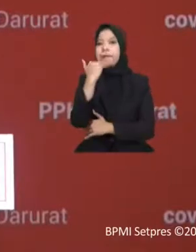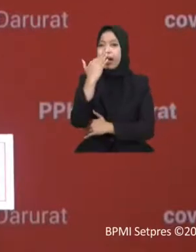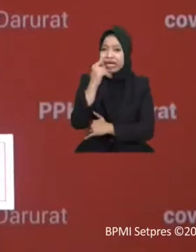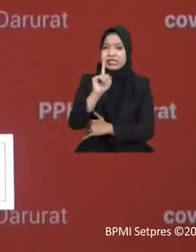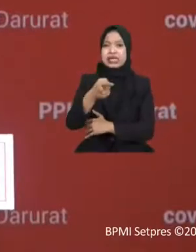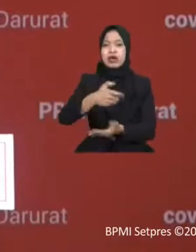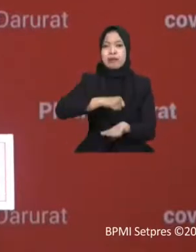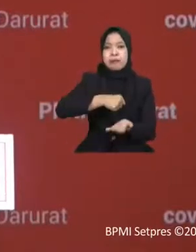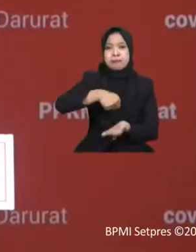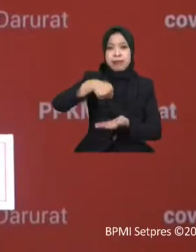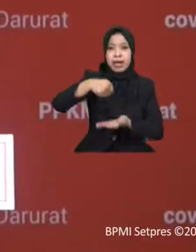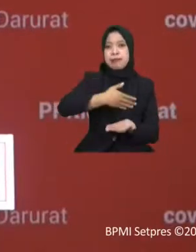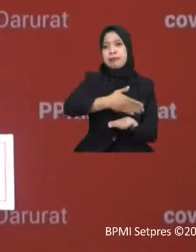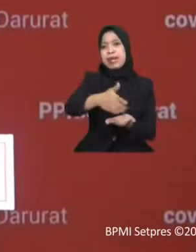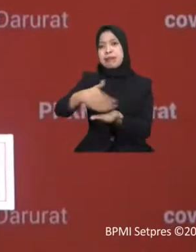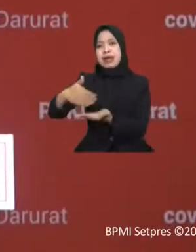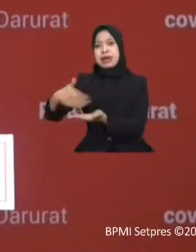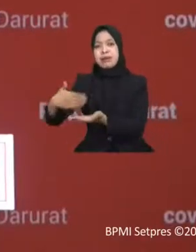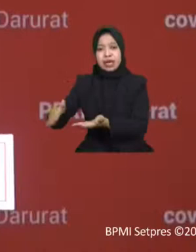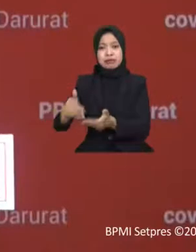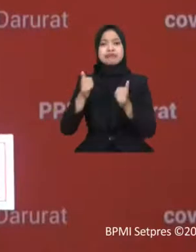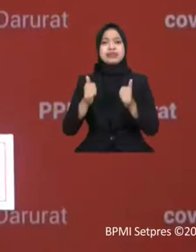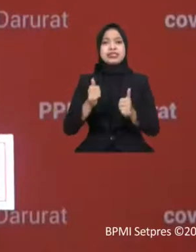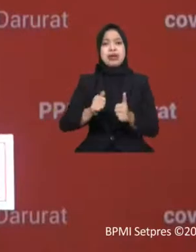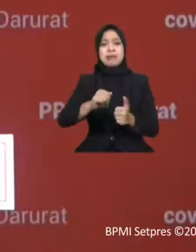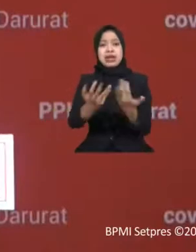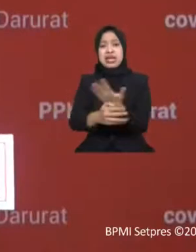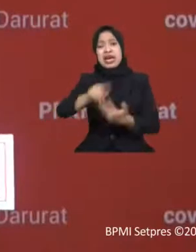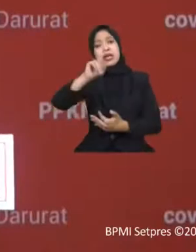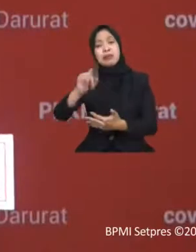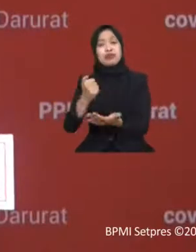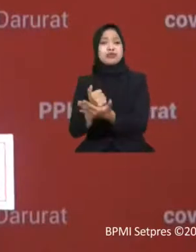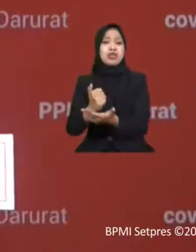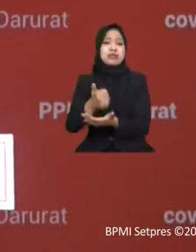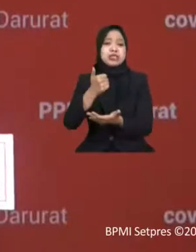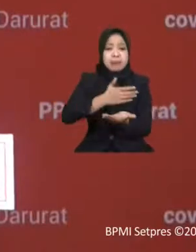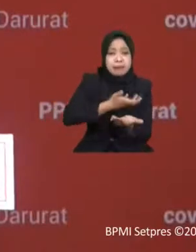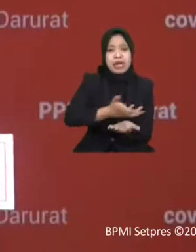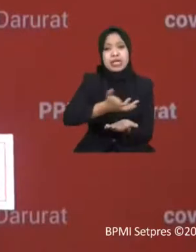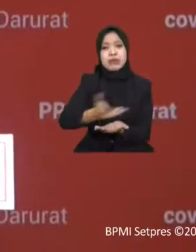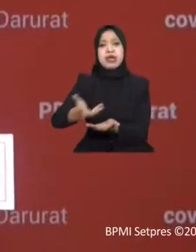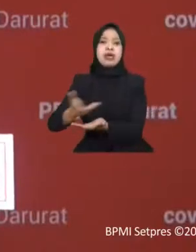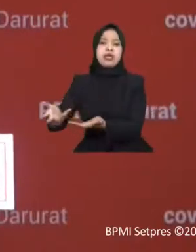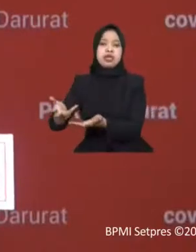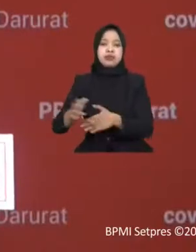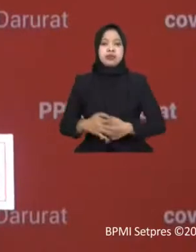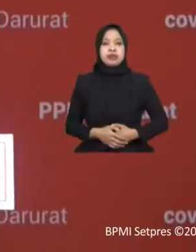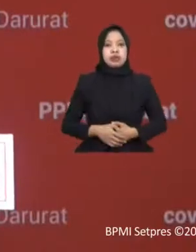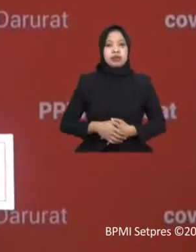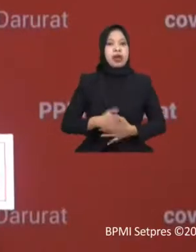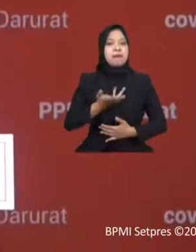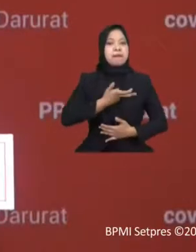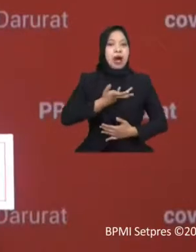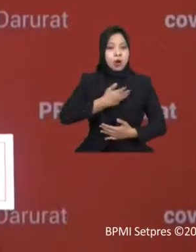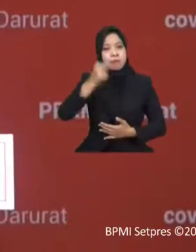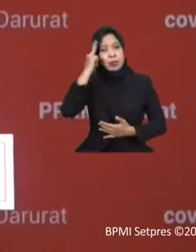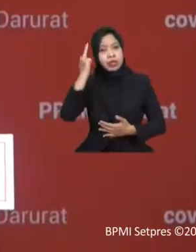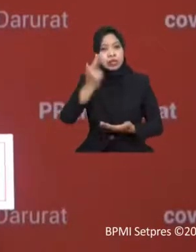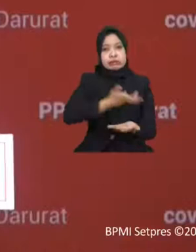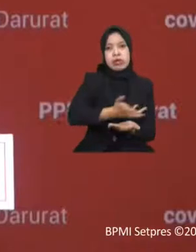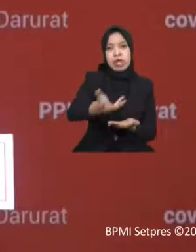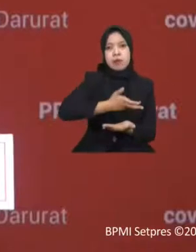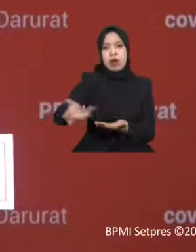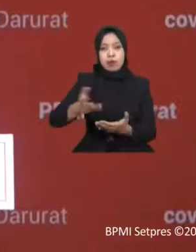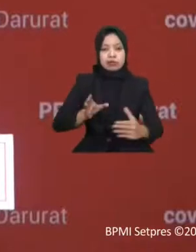untuk masyarakat yang betul-betul membutuhkan pemerintah ingin melakukan penyaluran secara